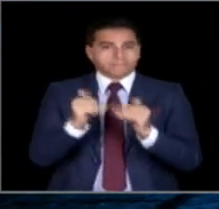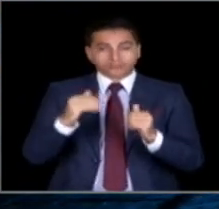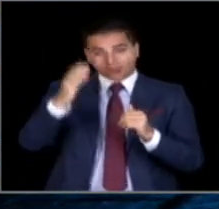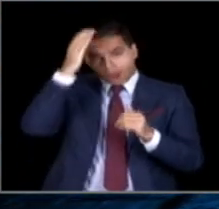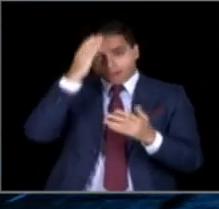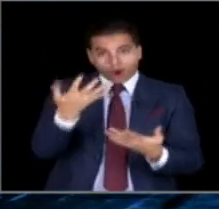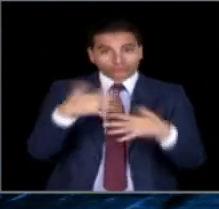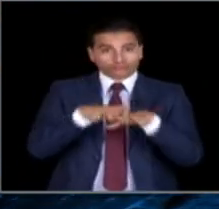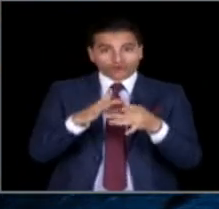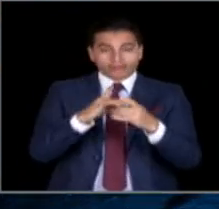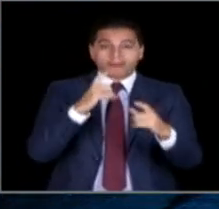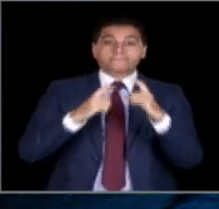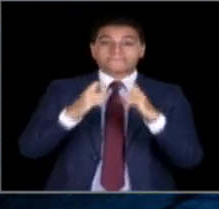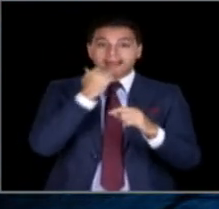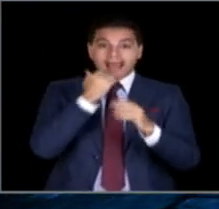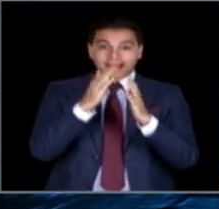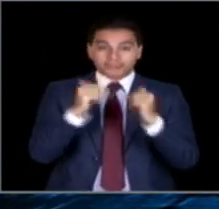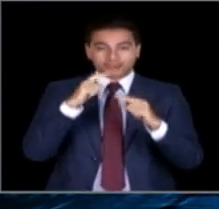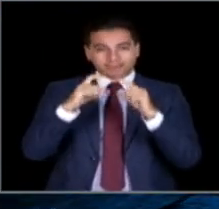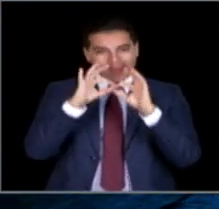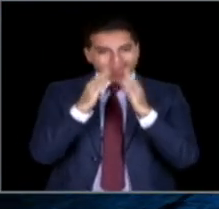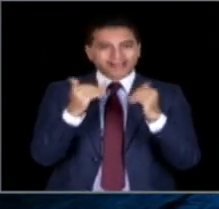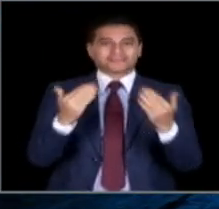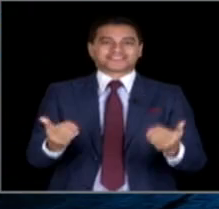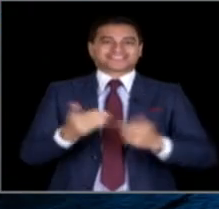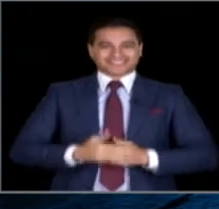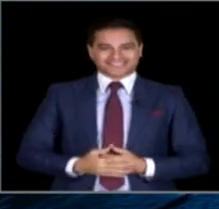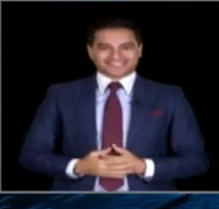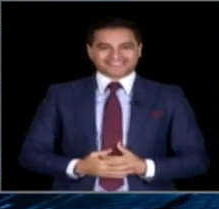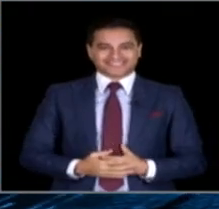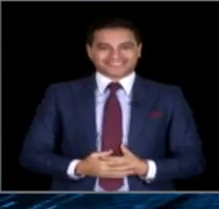العباقرة بشراكة البنك الأهلي المصري، بنك أهل مصر.